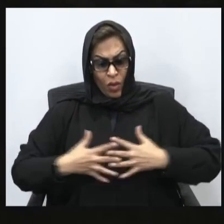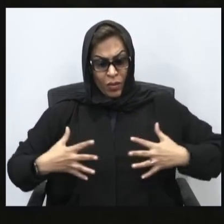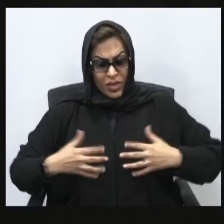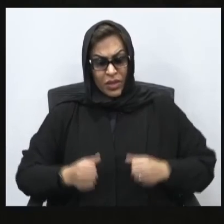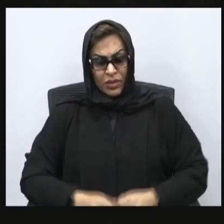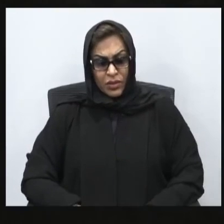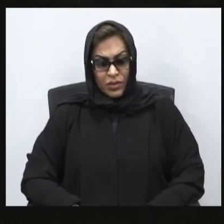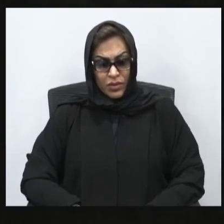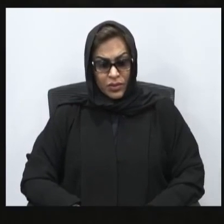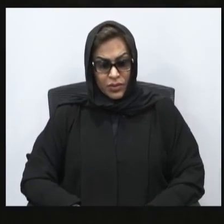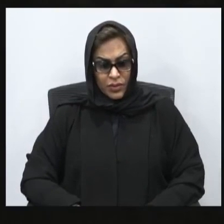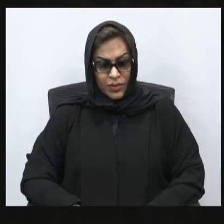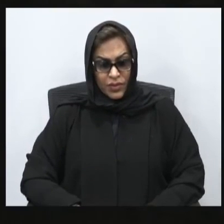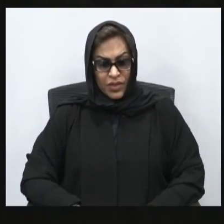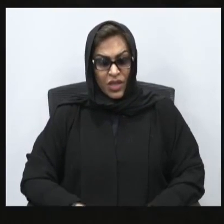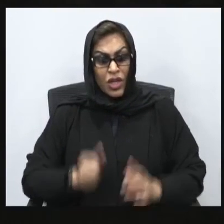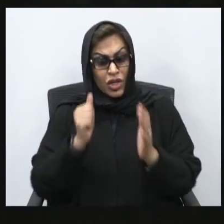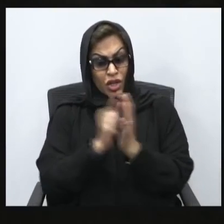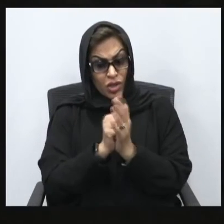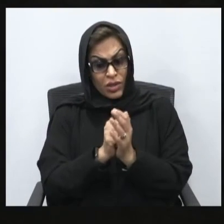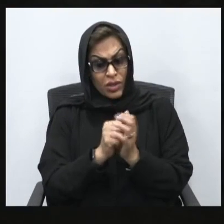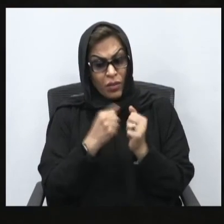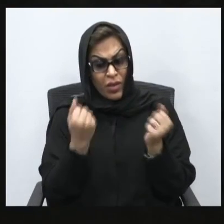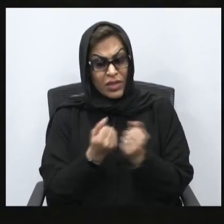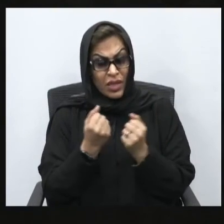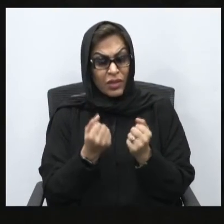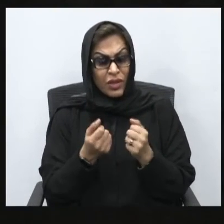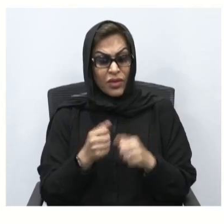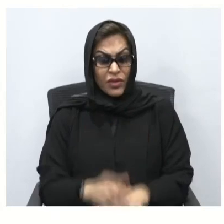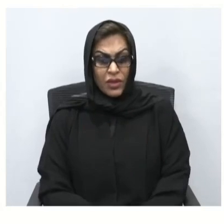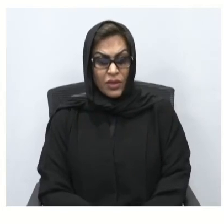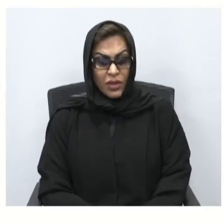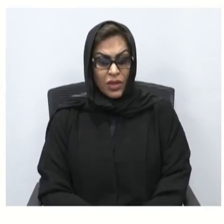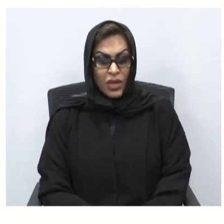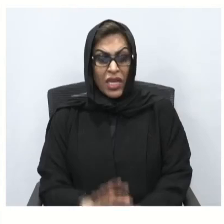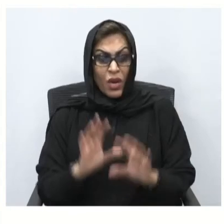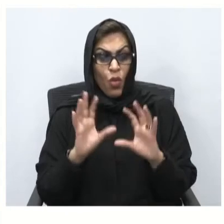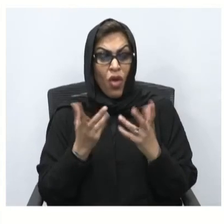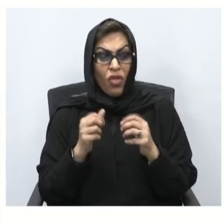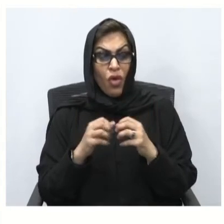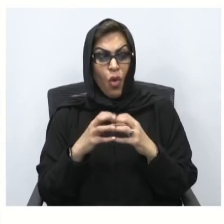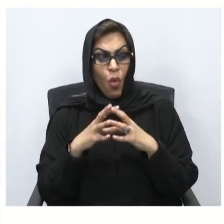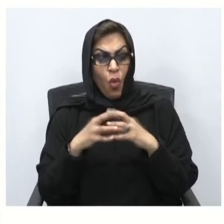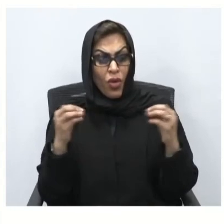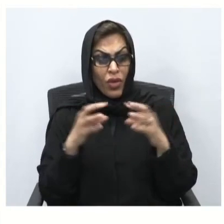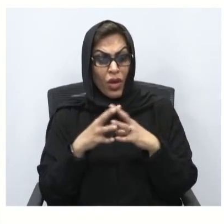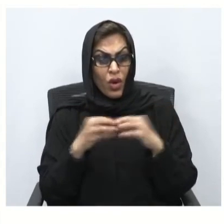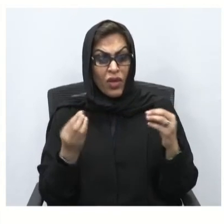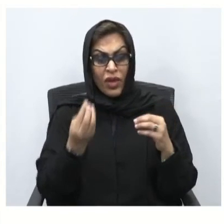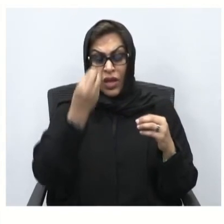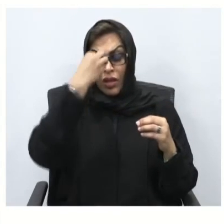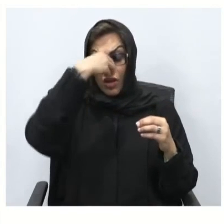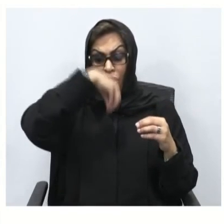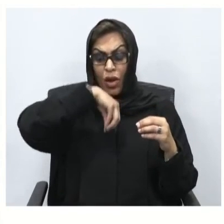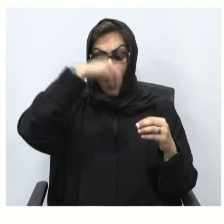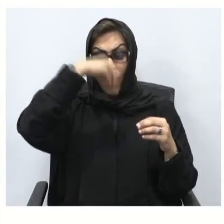للحجاب الحاجز نشاطنا المنزلي اختبر نفسك سؤال ثلاثه كيف يدخل الهواء الى